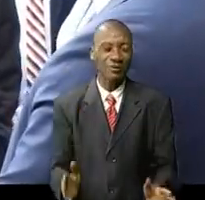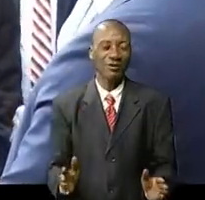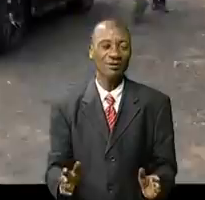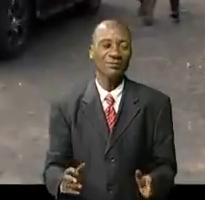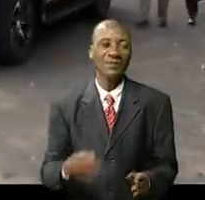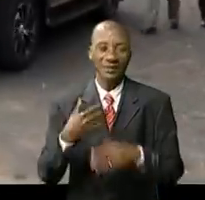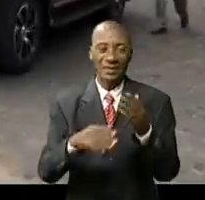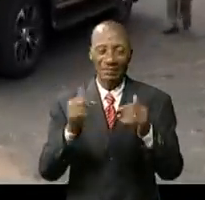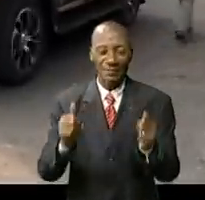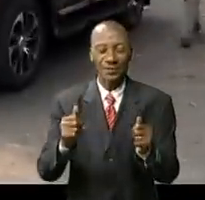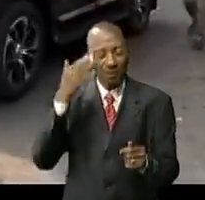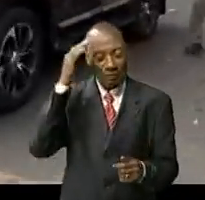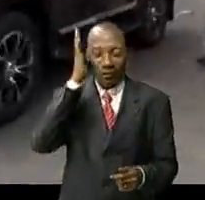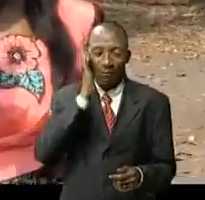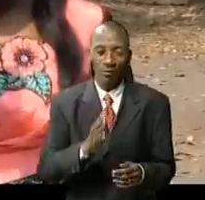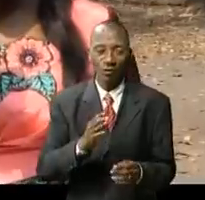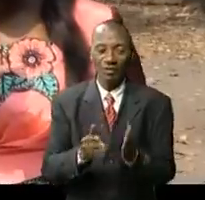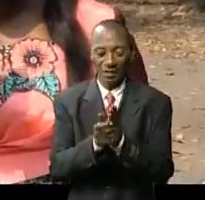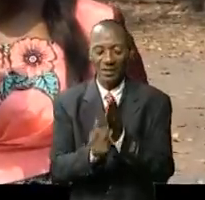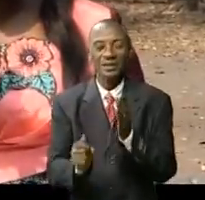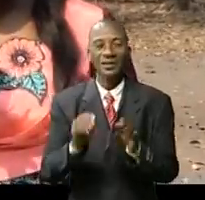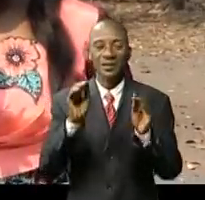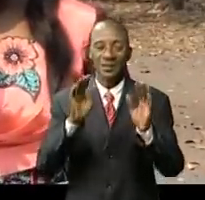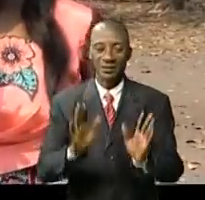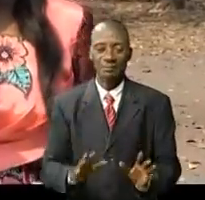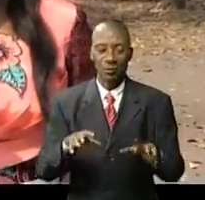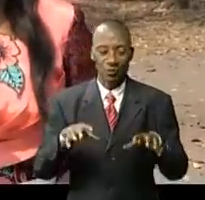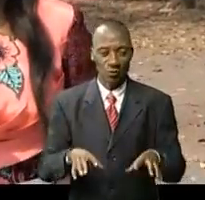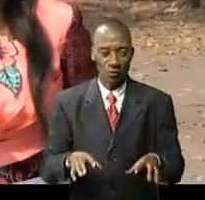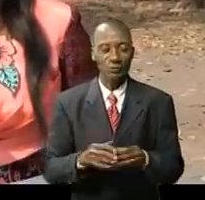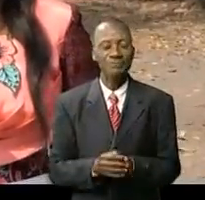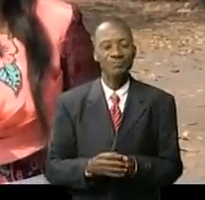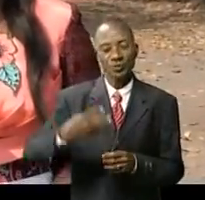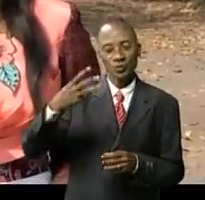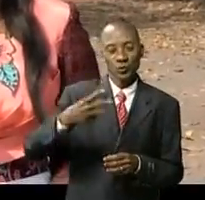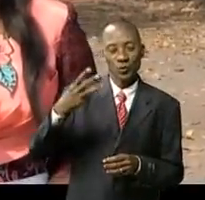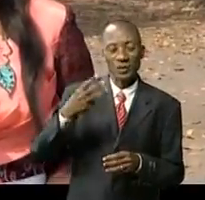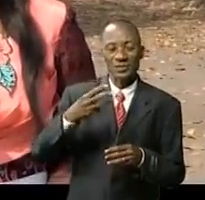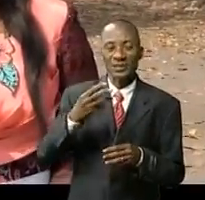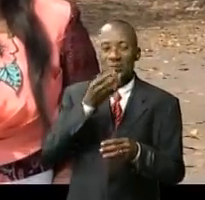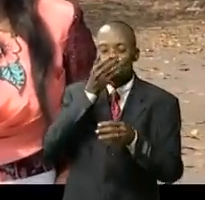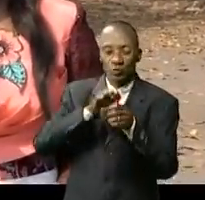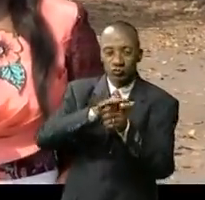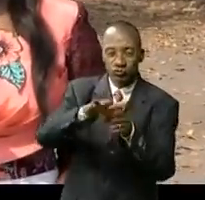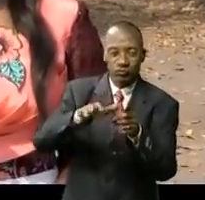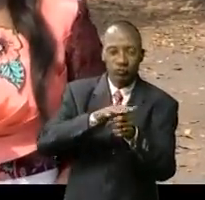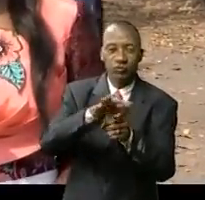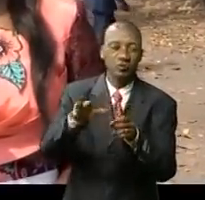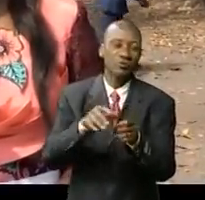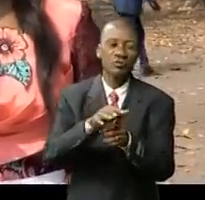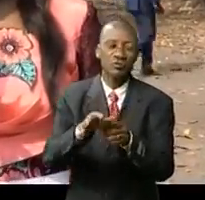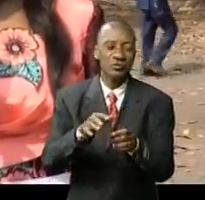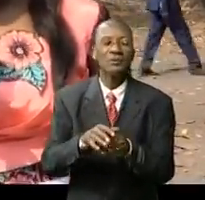de l'enseignement en République démocratique du Congo. La troisième vague de la Covid-19 n'a pas eu raison sur la détermination du gouvernement